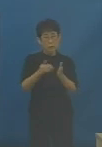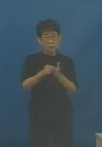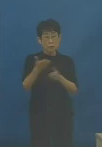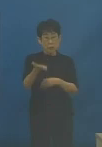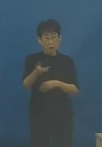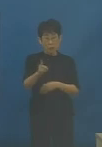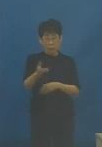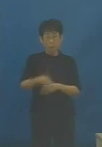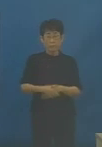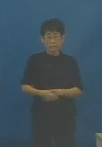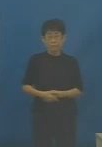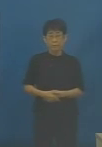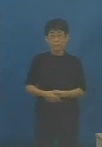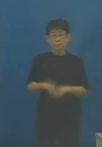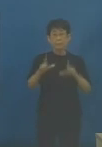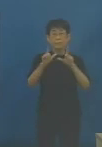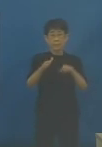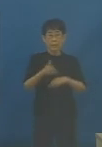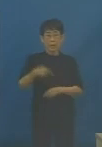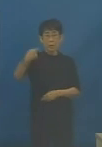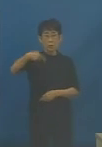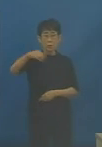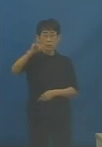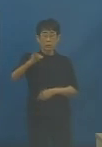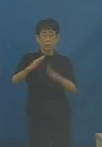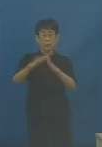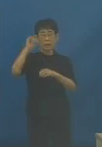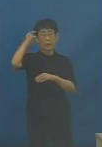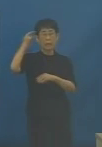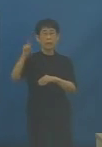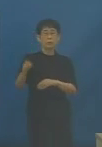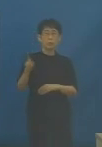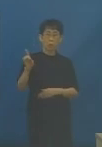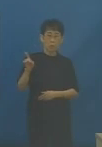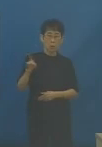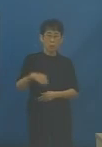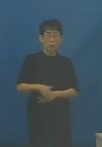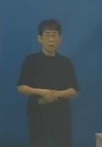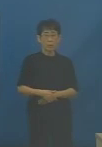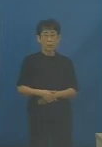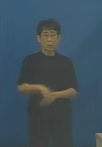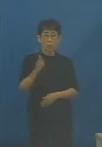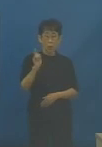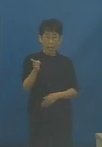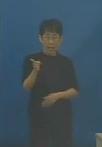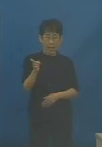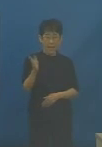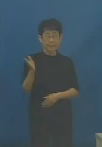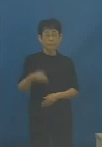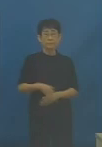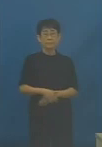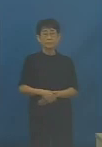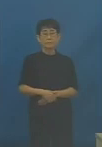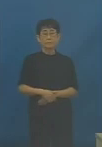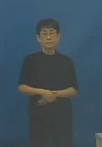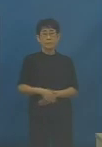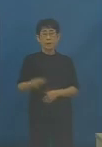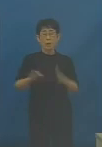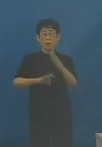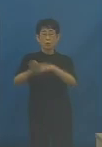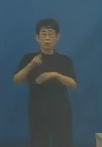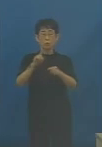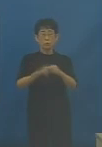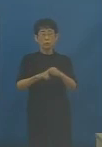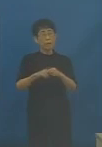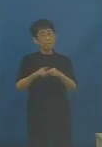育現場の方でも考えていただくことだと思います。実はこれですね、おそらく東中部はあんまりないんじゃない